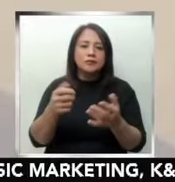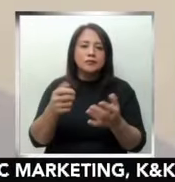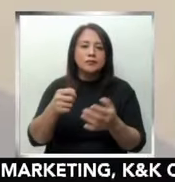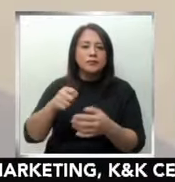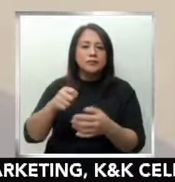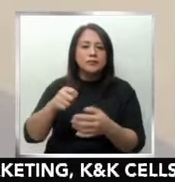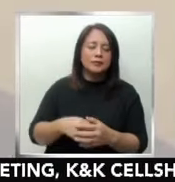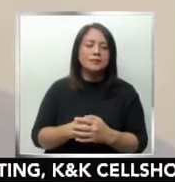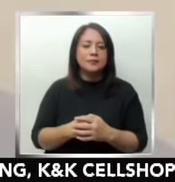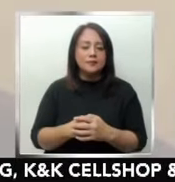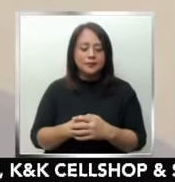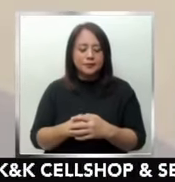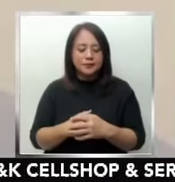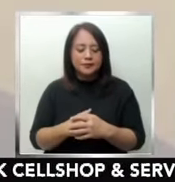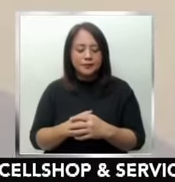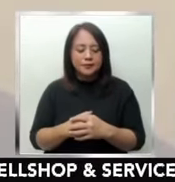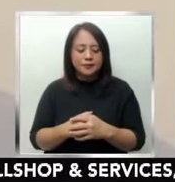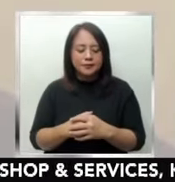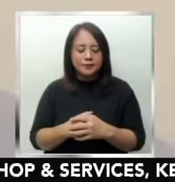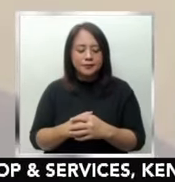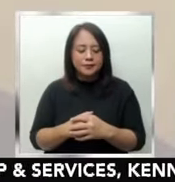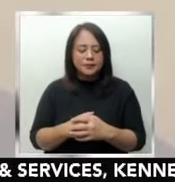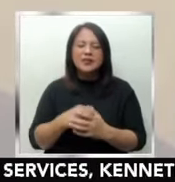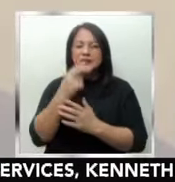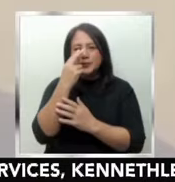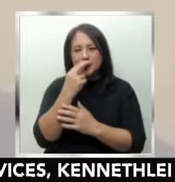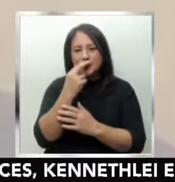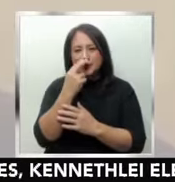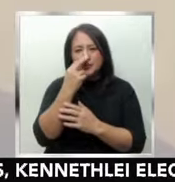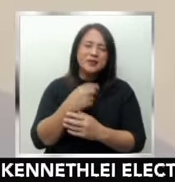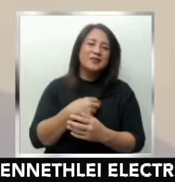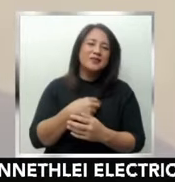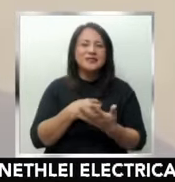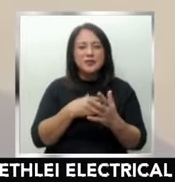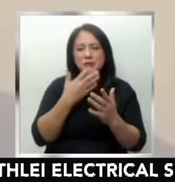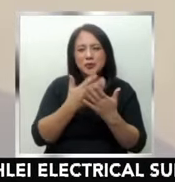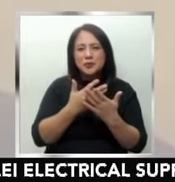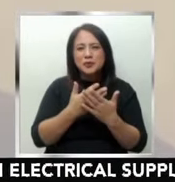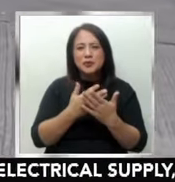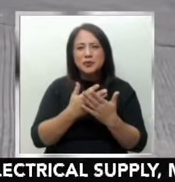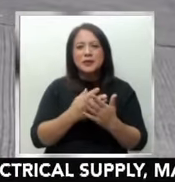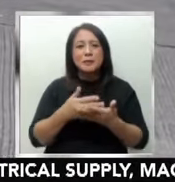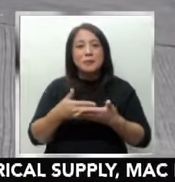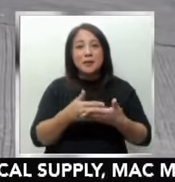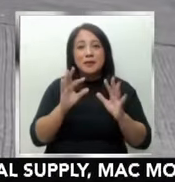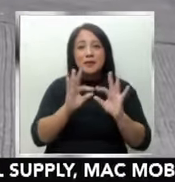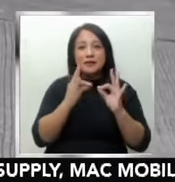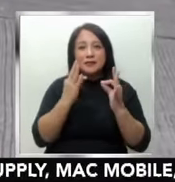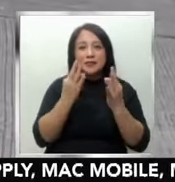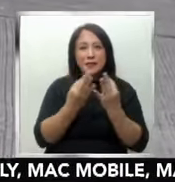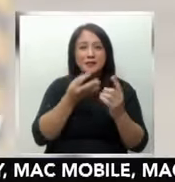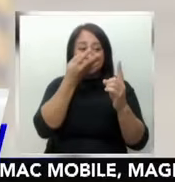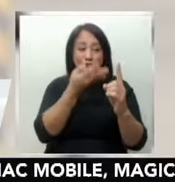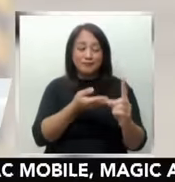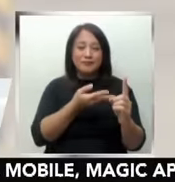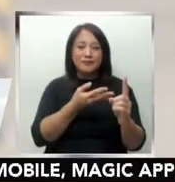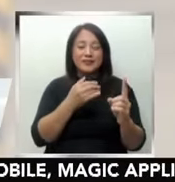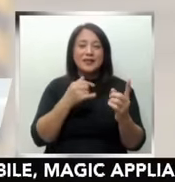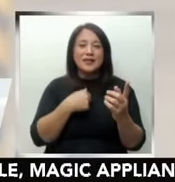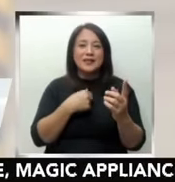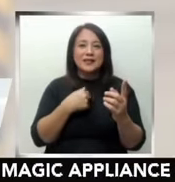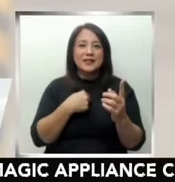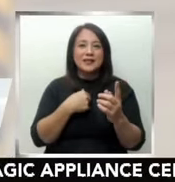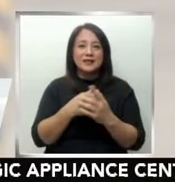abd pal karinyoso baby ng pamilya ganito isara ni John Michael lilang busong